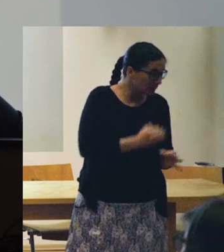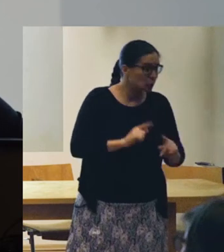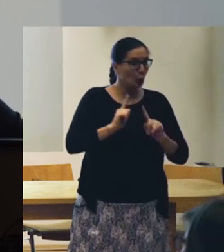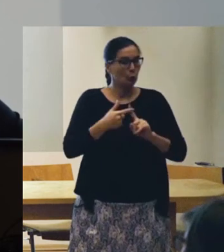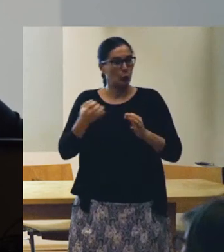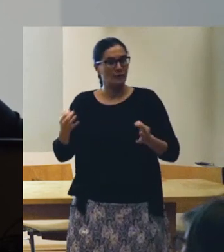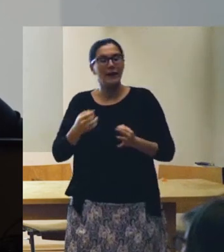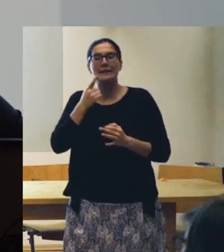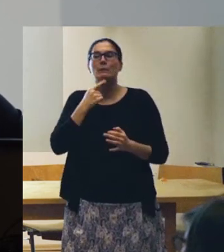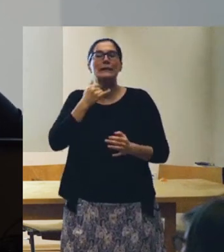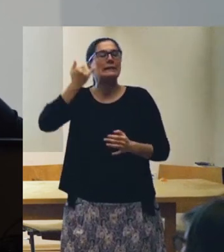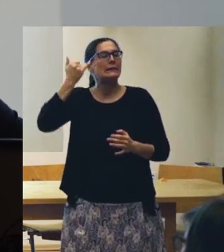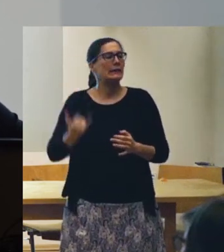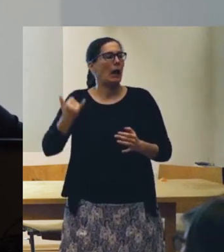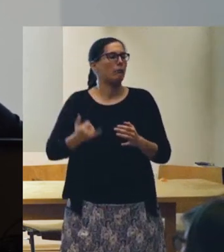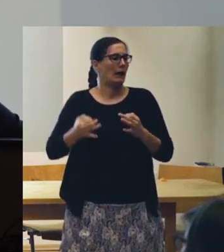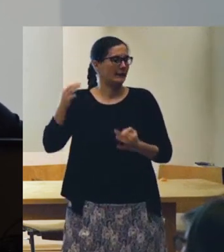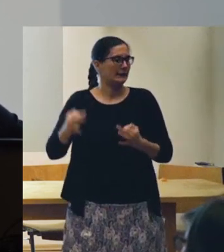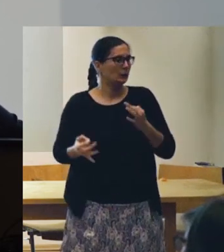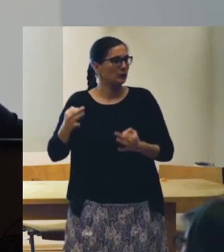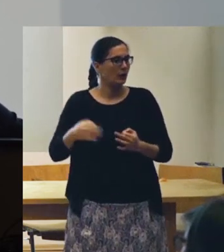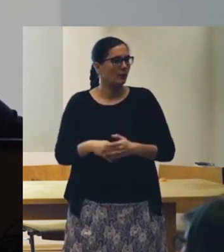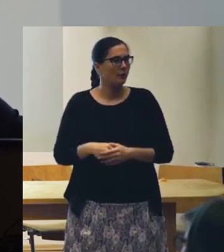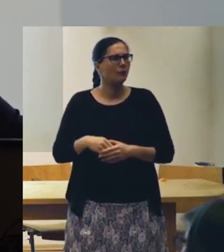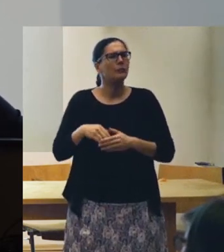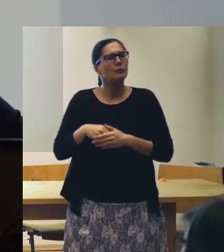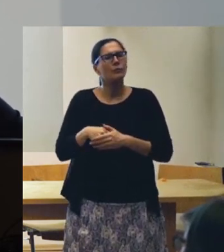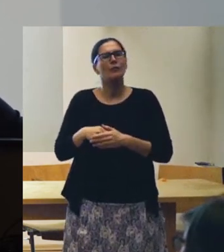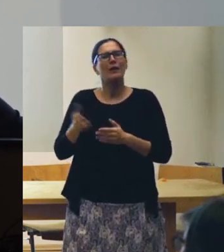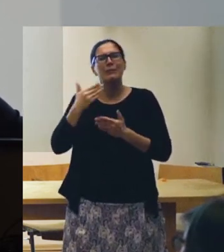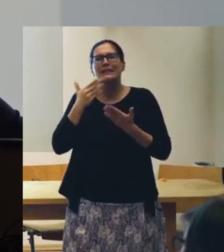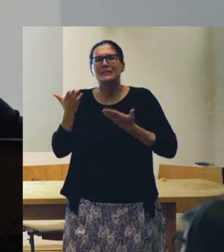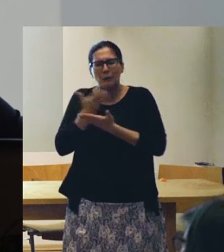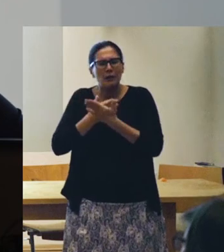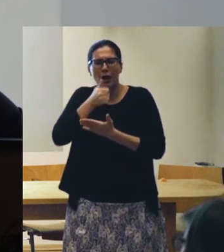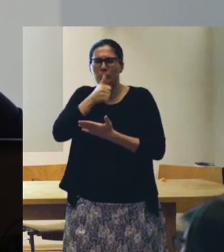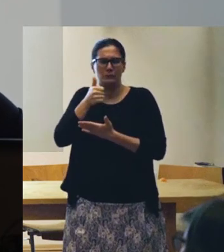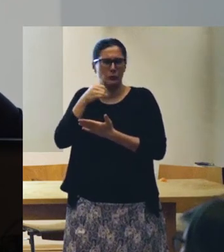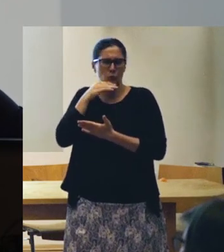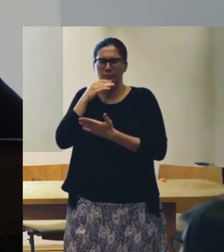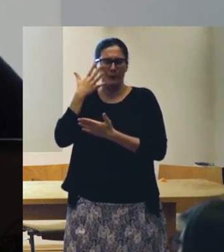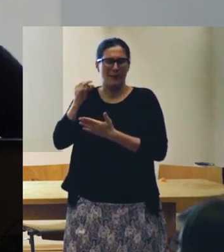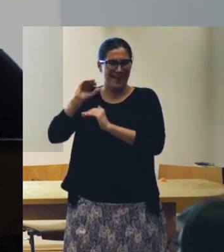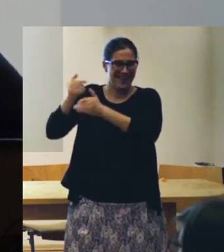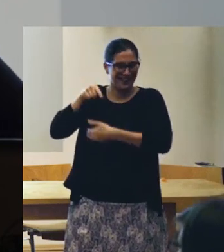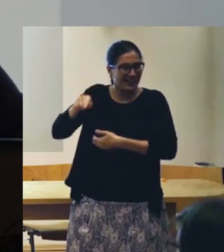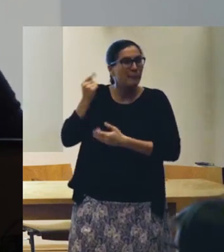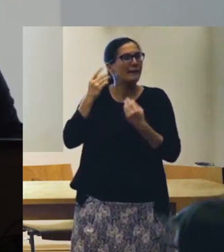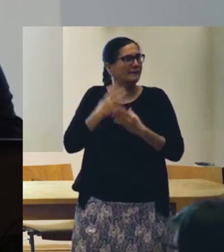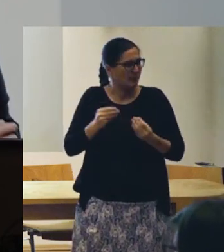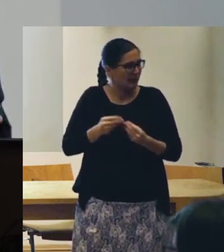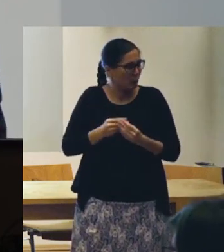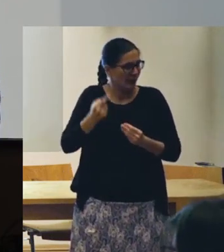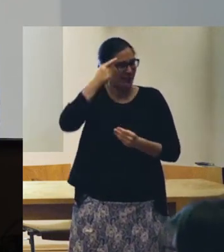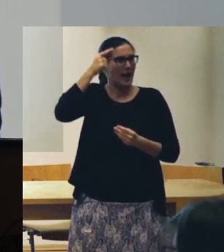slabé instituce. To je vlastně od Evy Majevské, který jsme v rámci toho semináře pozvali. A ona